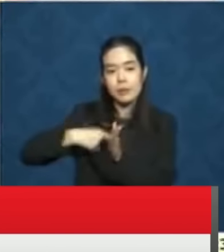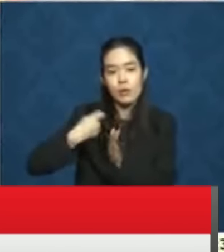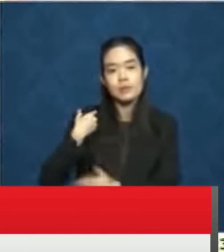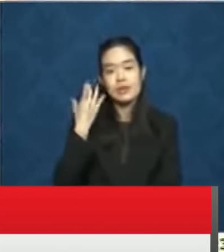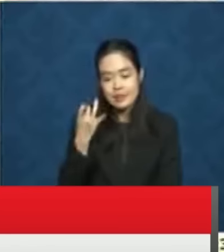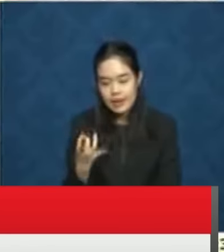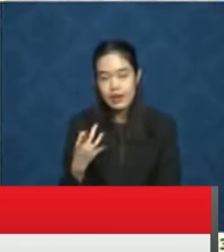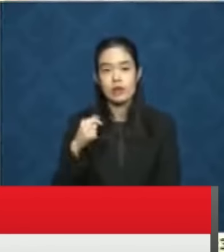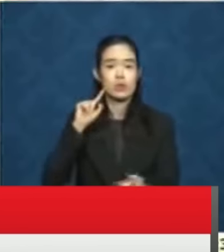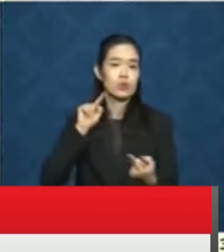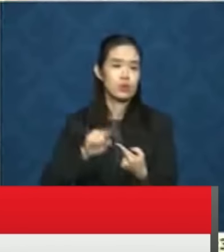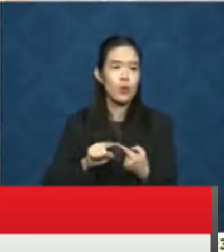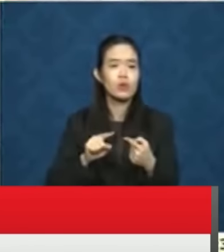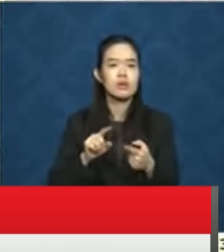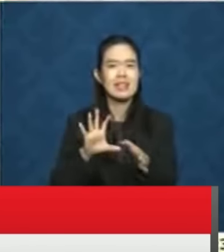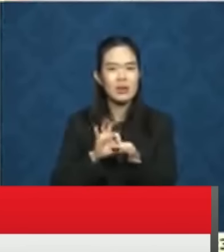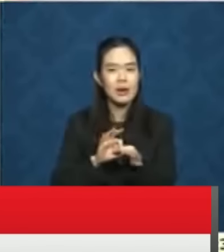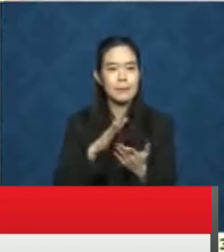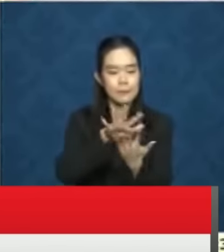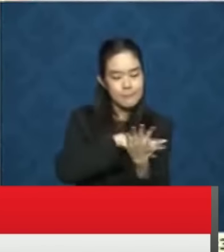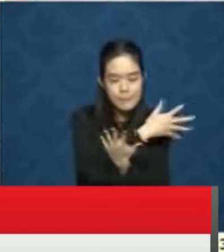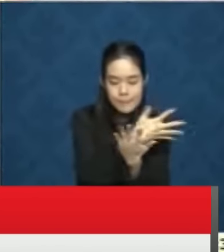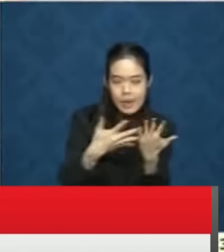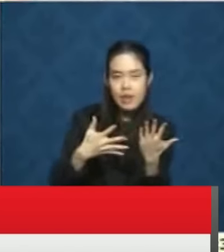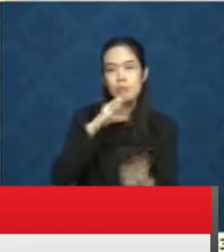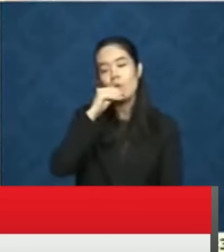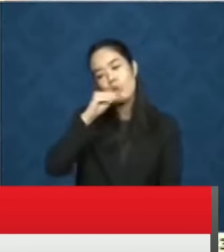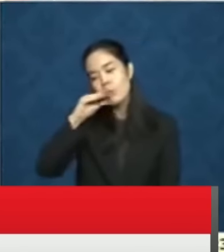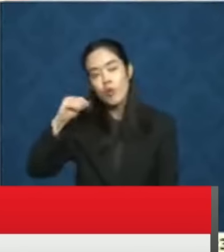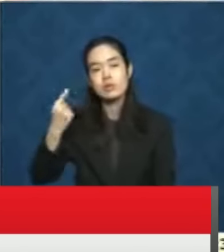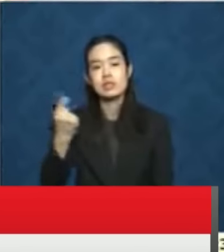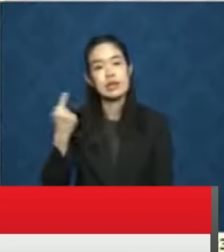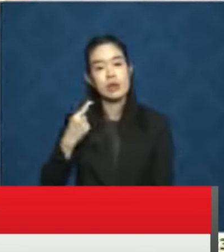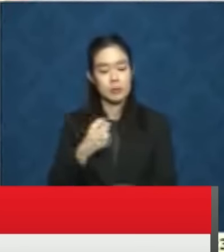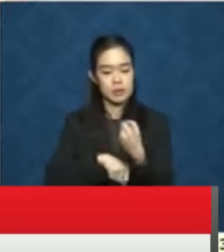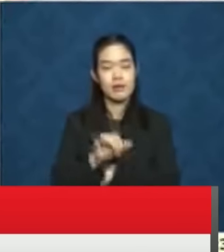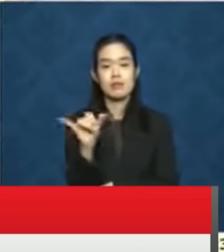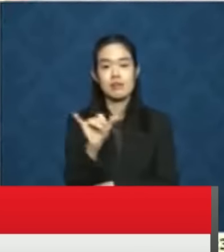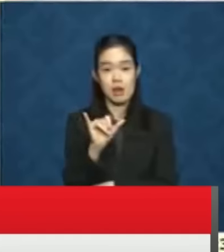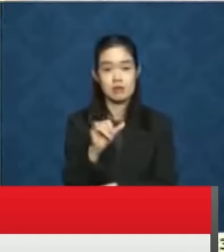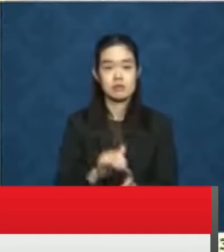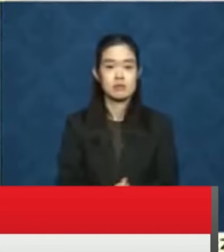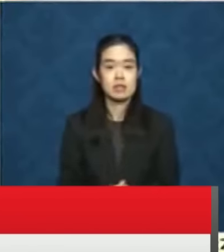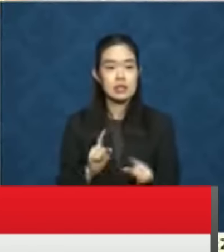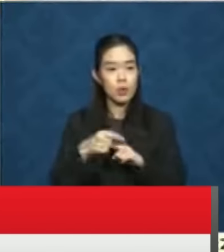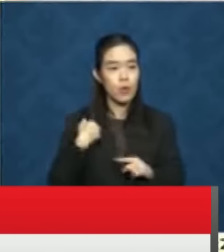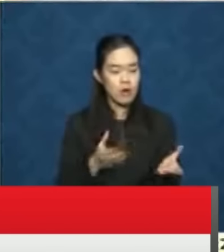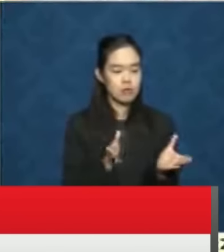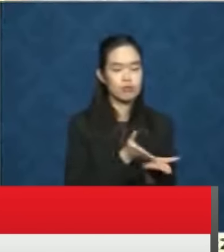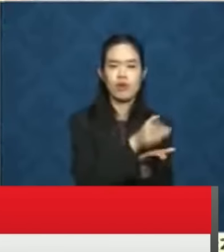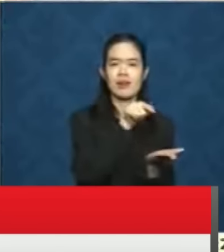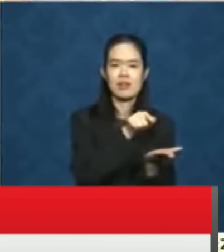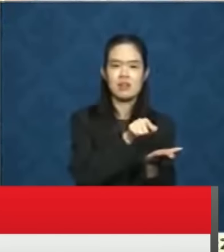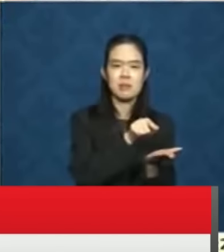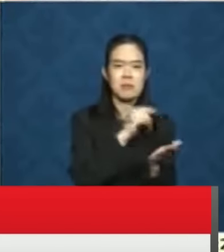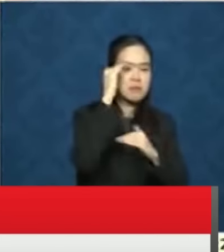เป็นวิทยาศาสตร์ไม่ใช่ฝันลอยๆพูดไปเรื่อยแล้วกล่าวหาว่าอีกฝ่ายไม่อยากเห็นการพัฒนาบ้างล่ะ